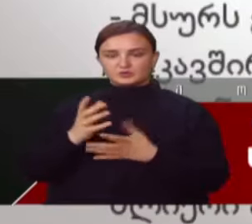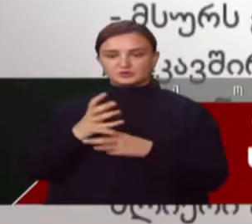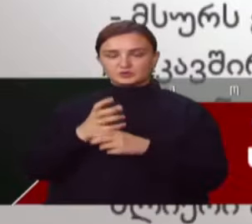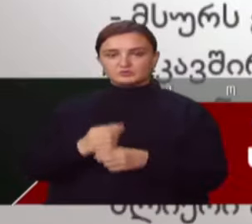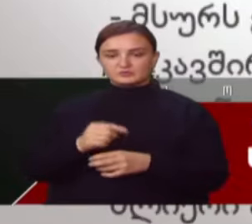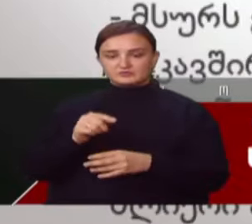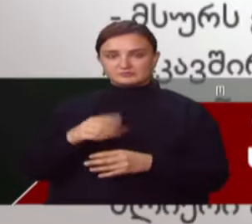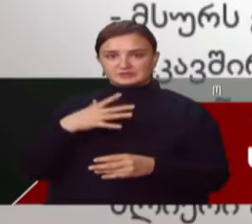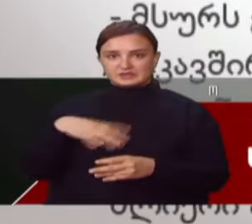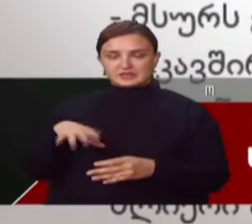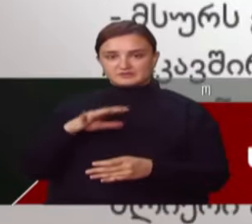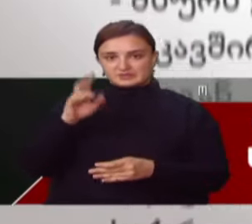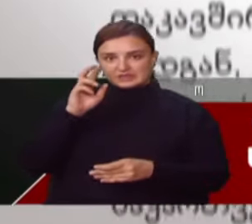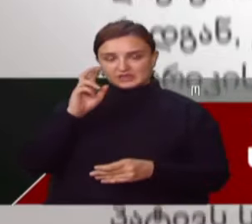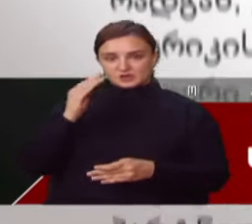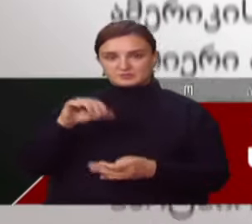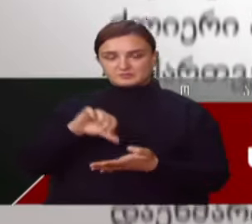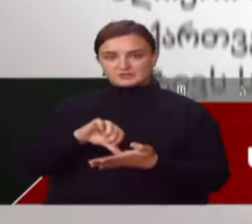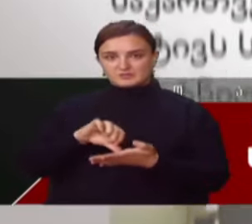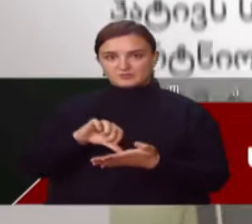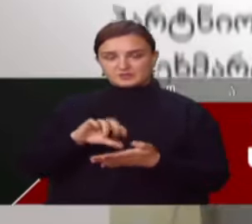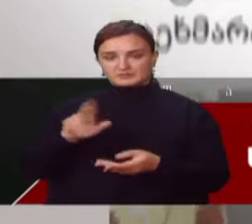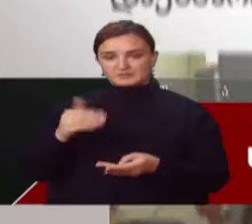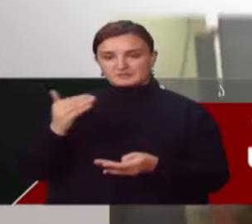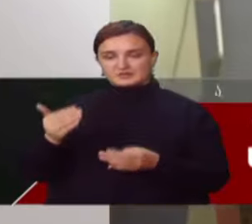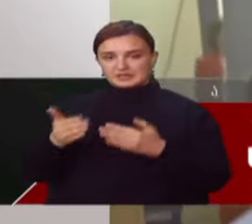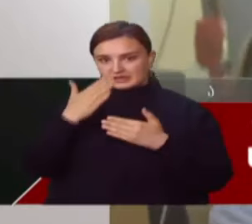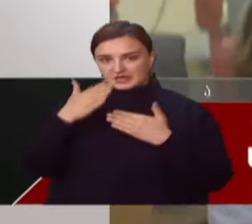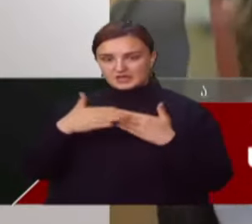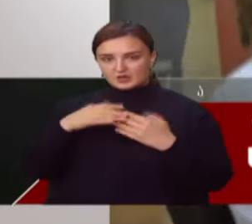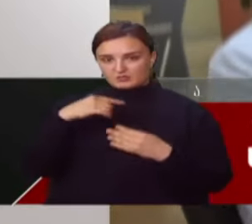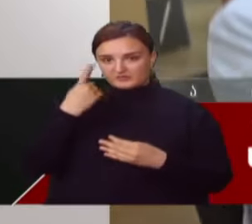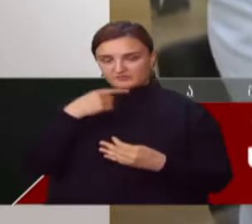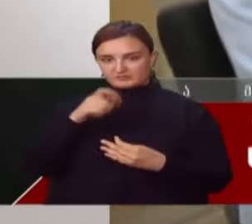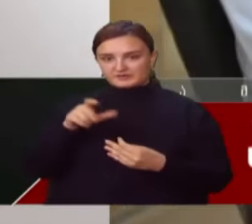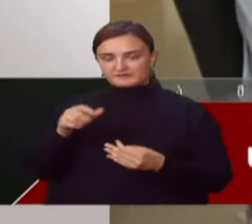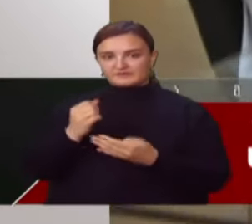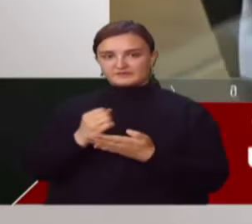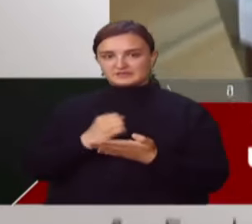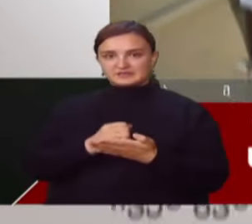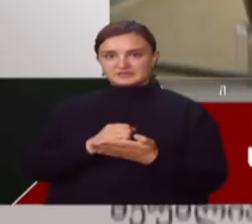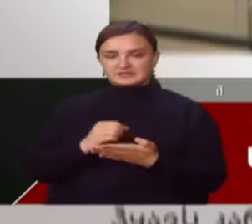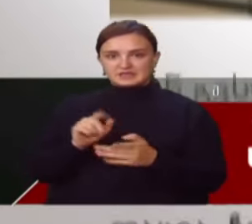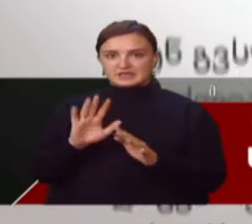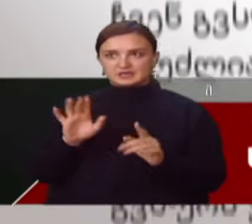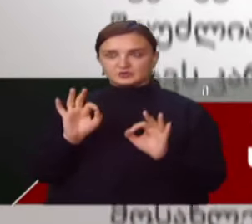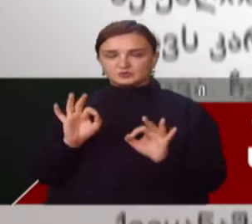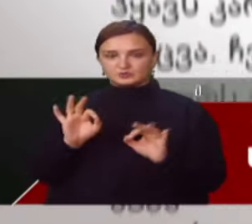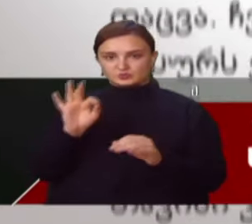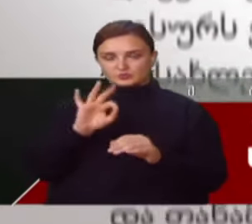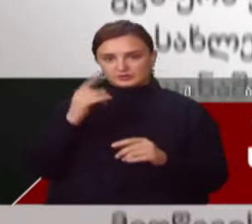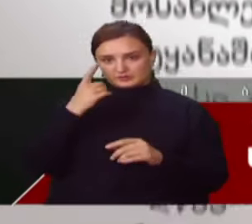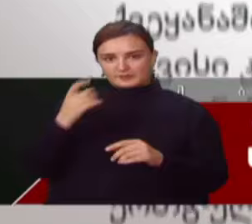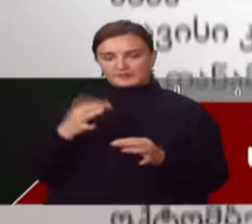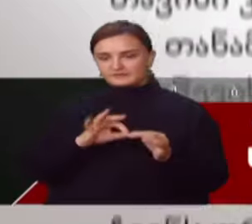ქვეშ მოხვედრილ საქართველოს ხელისუფლების წარმომადგენელს განლებსა და მათთან დაახლოებულ პირებს ვიზის არავალიდურობის შესახებ უკვე ეცნობათ.